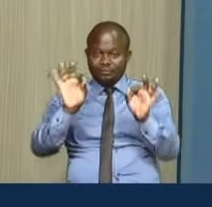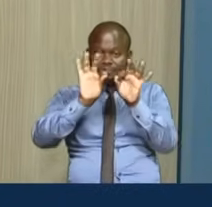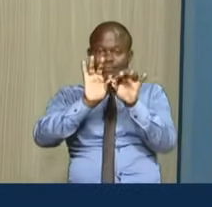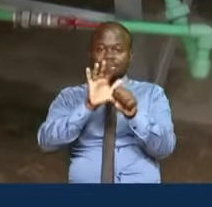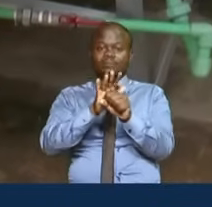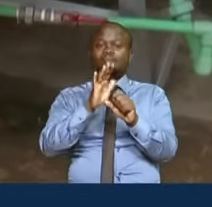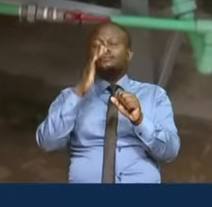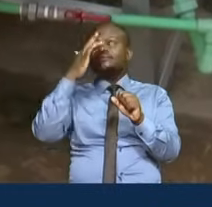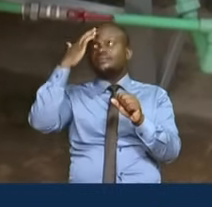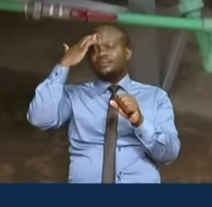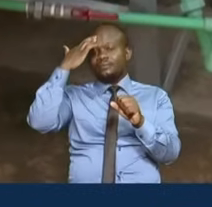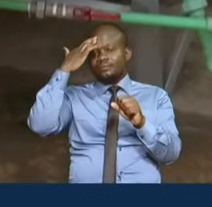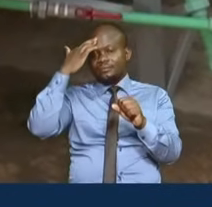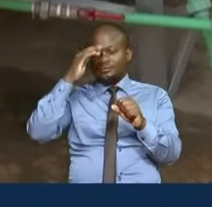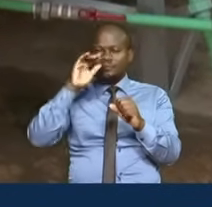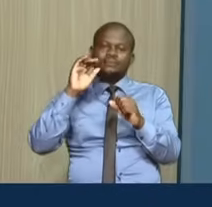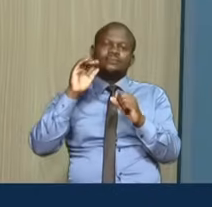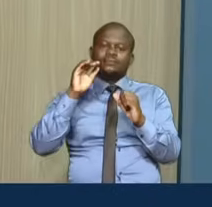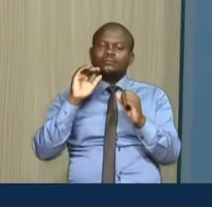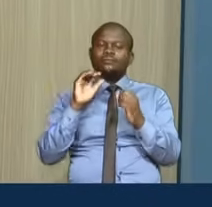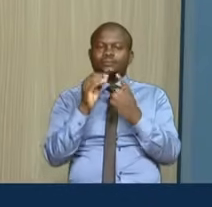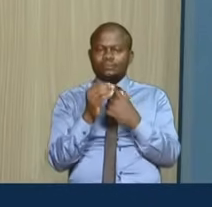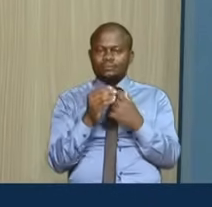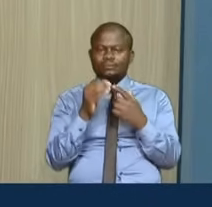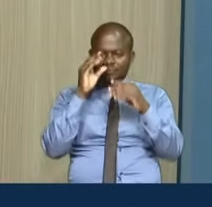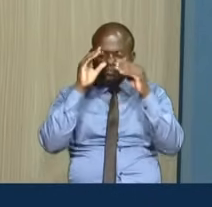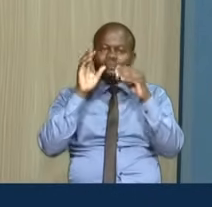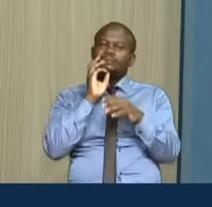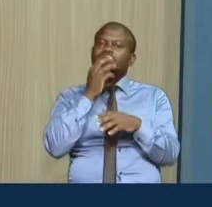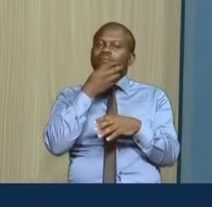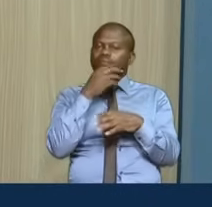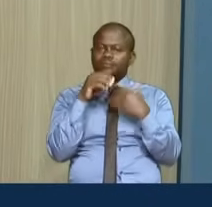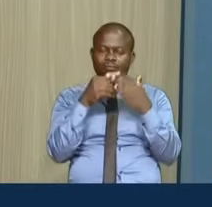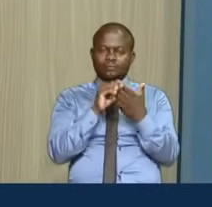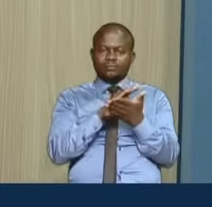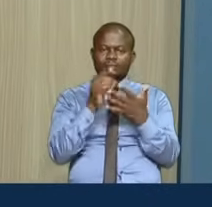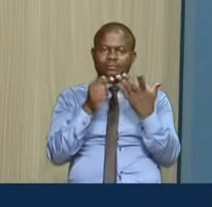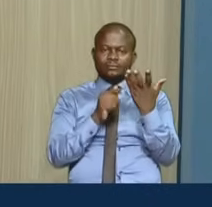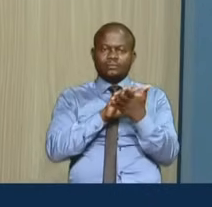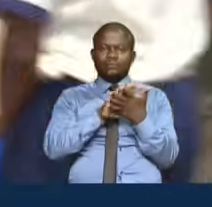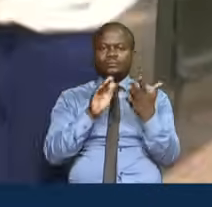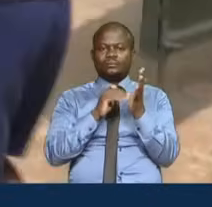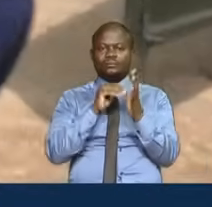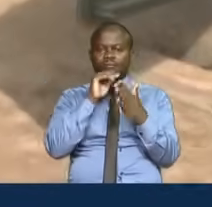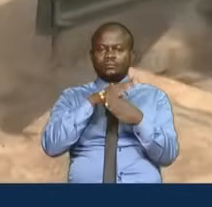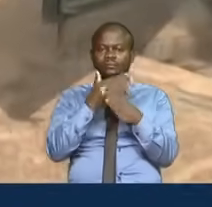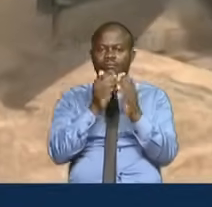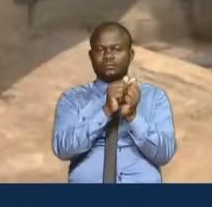uwo muco wo kunywa amazi kenshi, ariko kandi bakanibuka yuko bagomba kuyanywera mu kintu gisukuye kandi badasangira n'abandi.